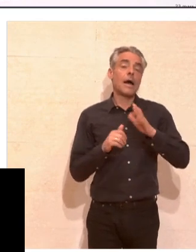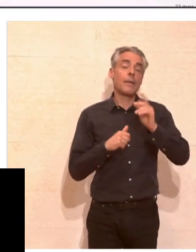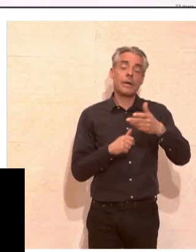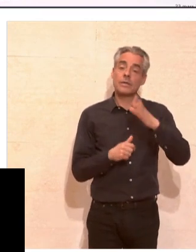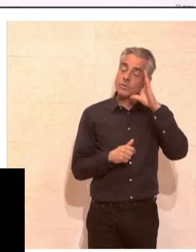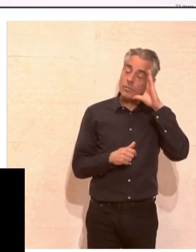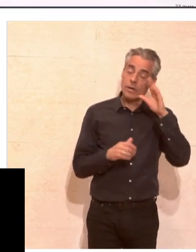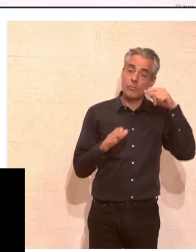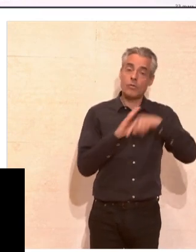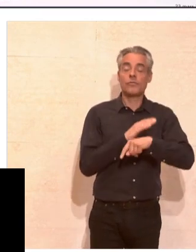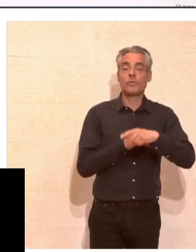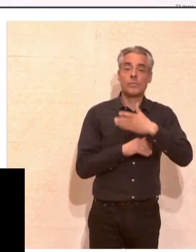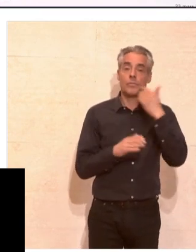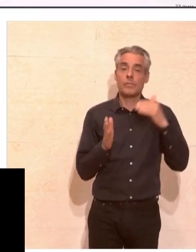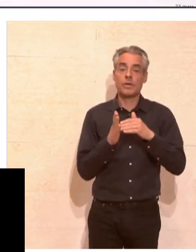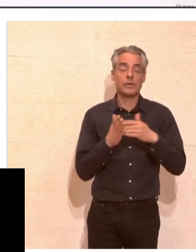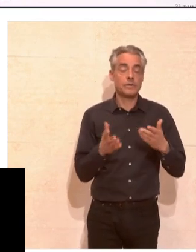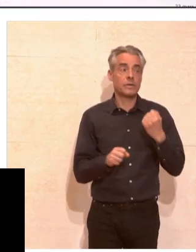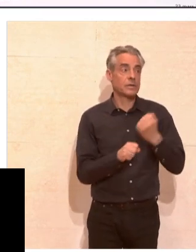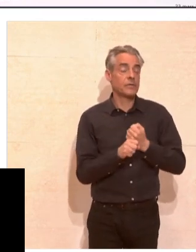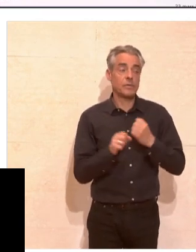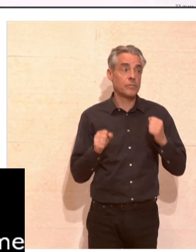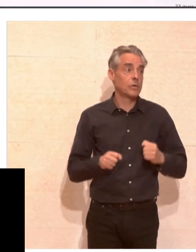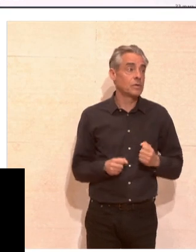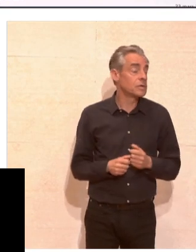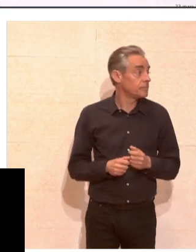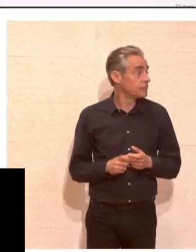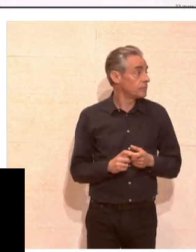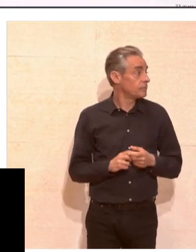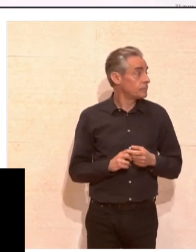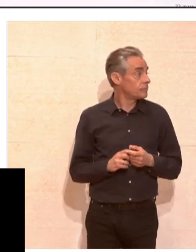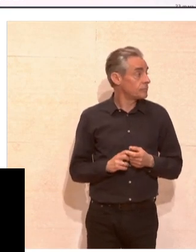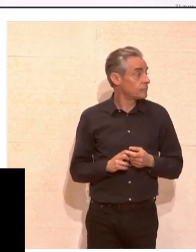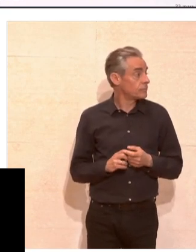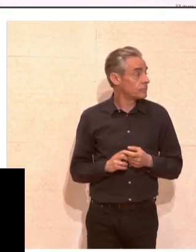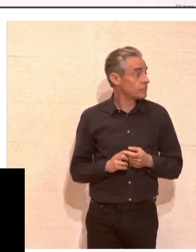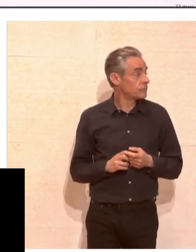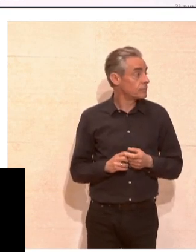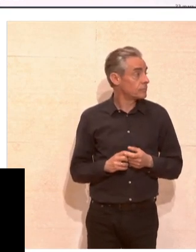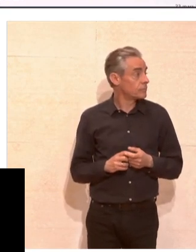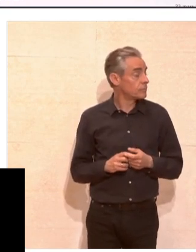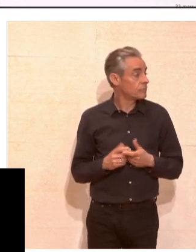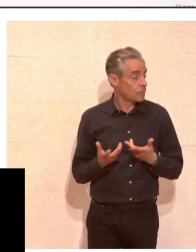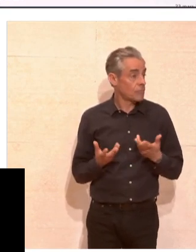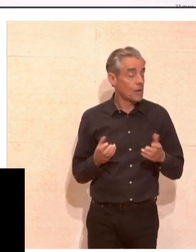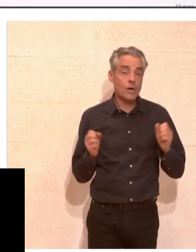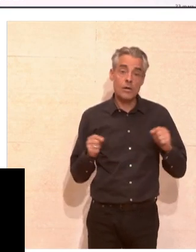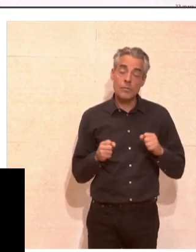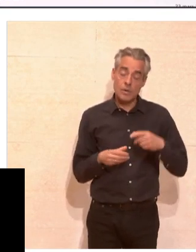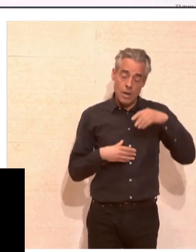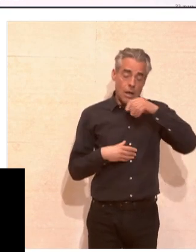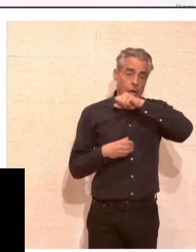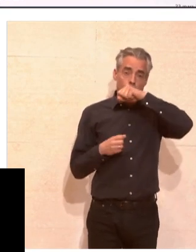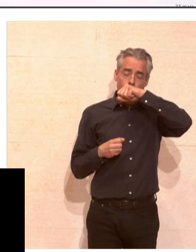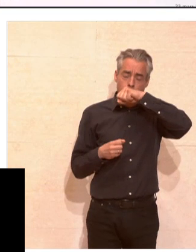paradoxal. Et donc ça, c'est une tâche en fait où on peut en fait gagner en insight, c'est-à-dire